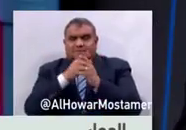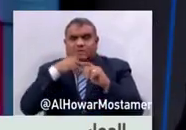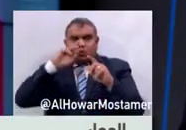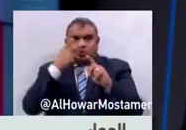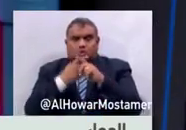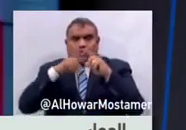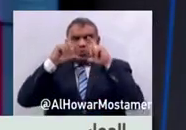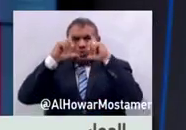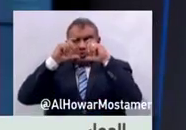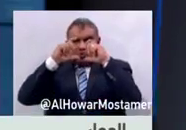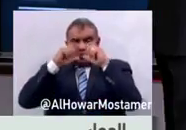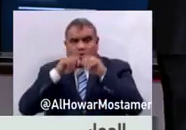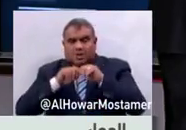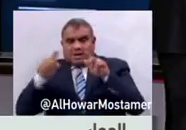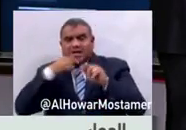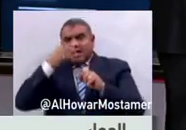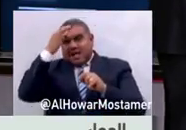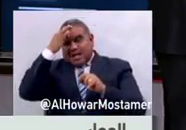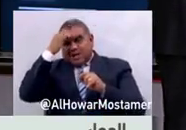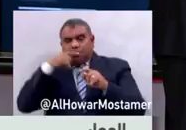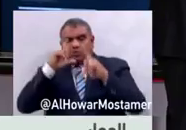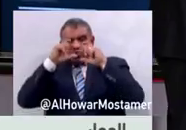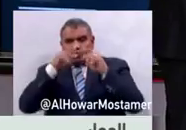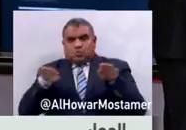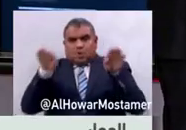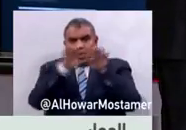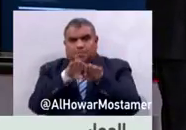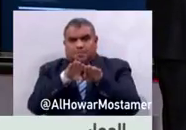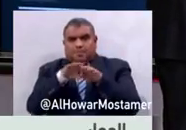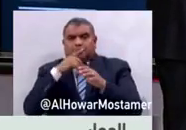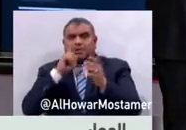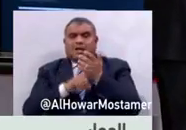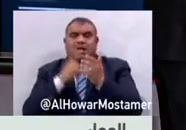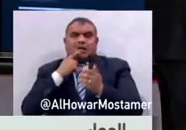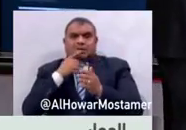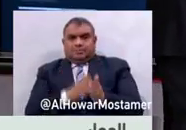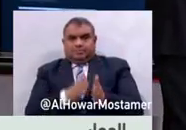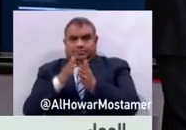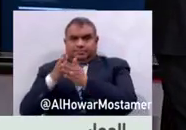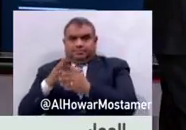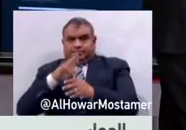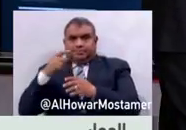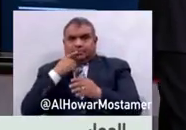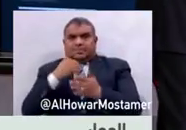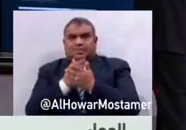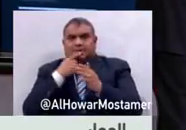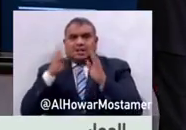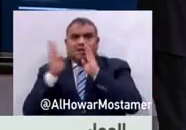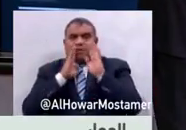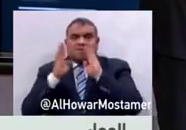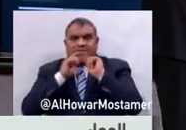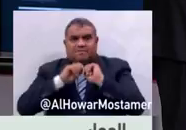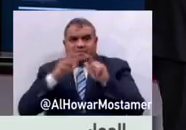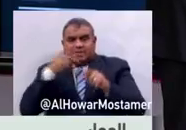يشوفوا صورة ويشوفوا عنوان جنب المادة الساخرة. طيب اللغة العامية، اكتشفنا